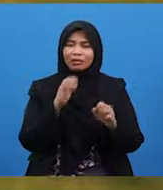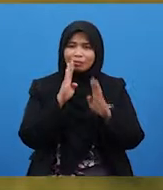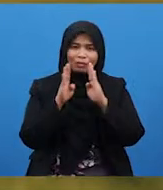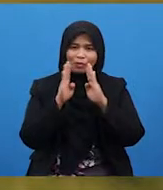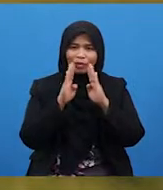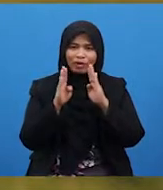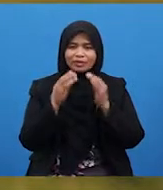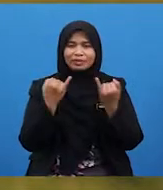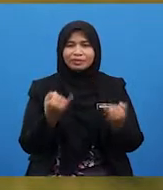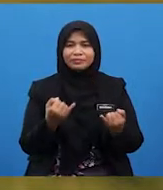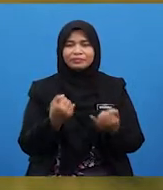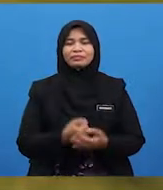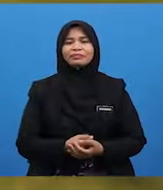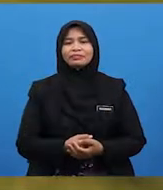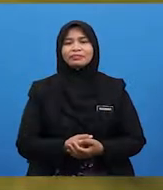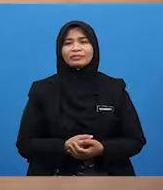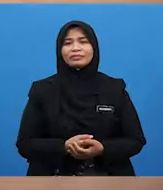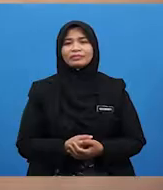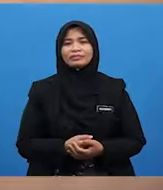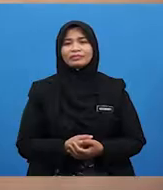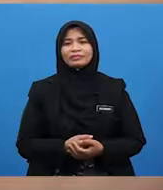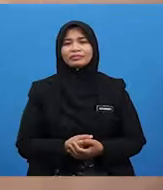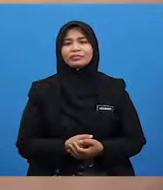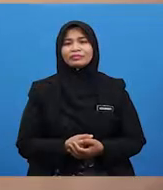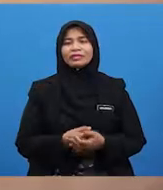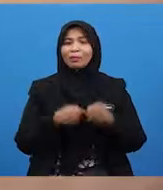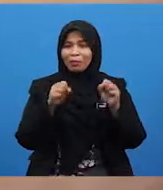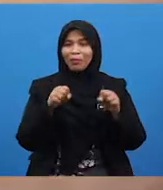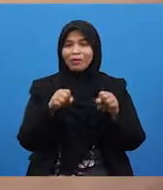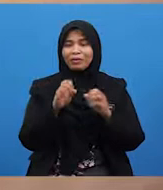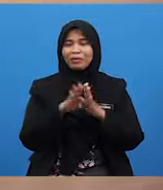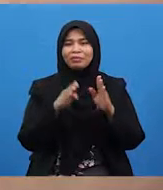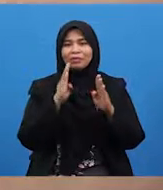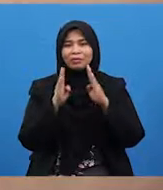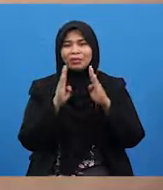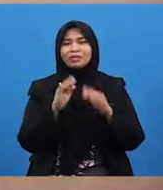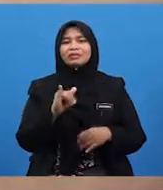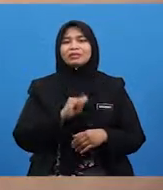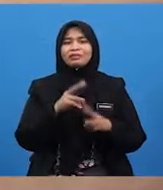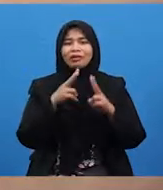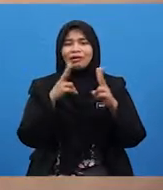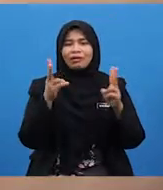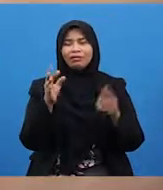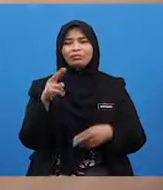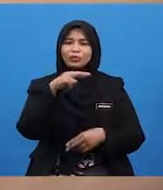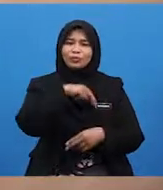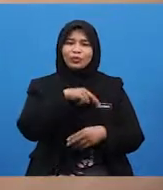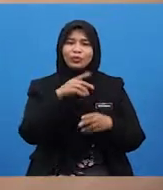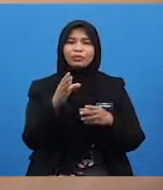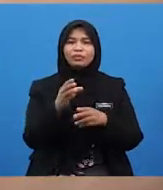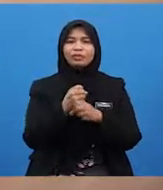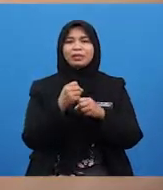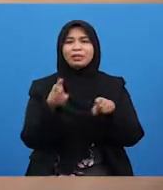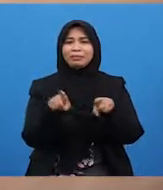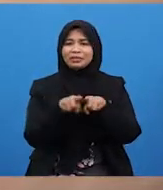sekejap? Saya dengan murid-murid saya sekarang. Oh, begitu. Boleh-boleh, Cikgu Sasi. Saya amat bertuah dapat bersama dengan